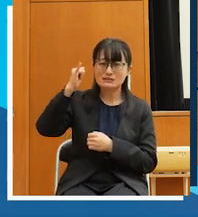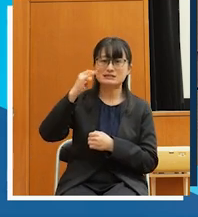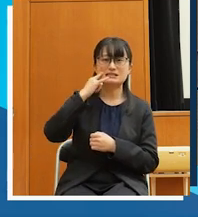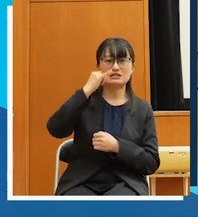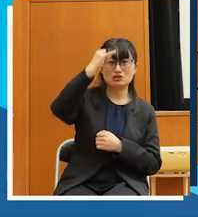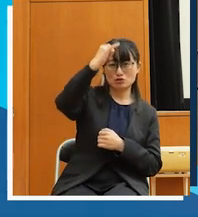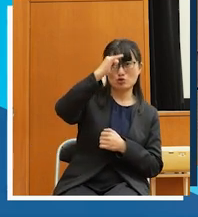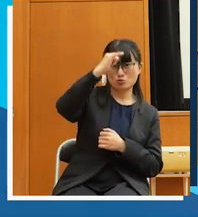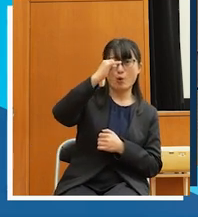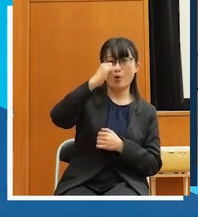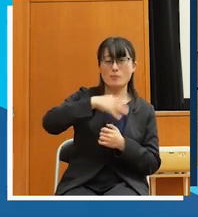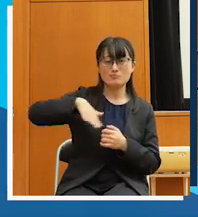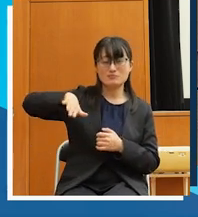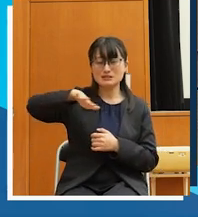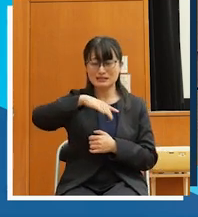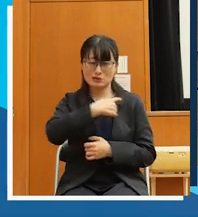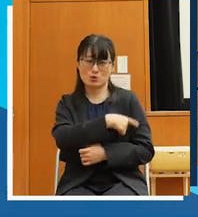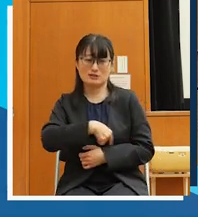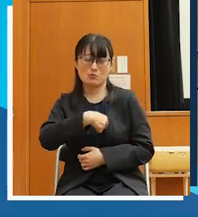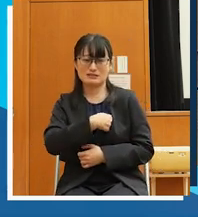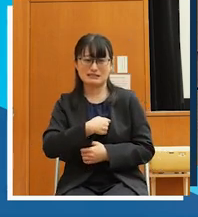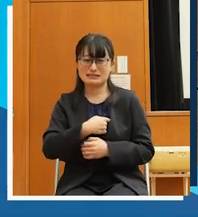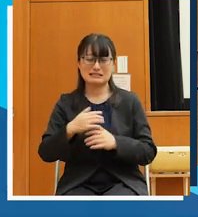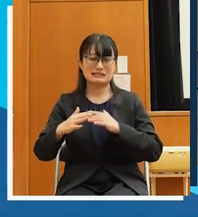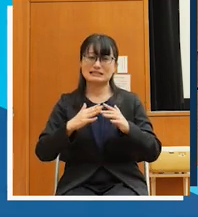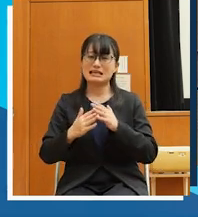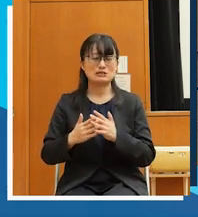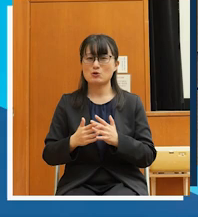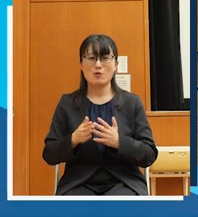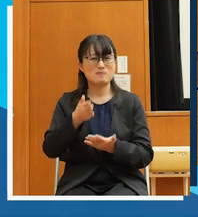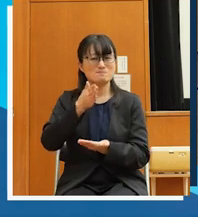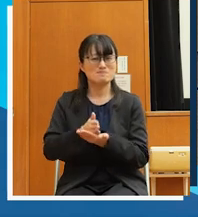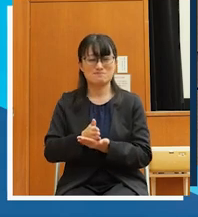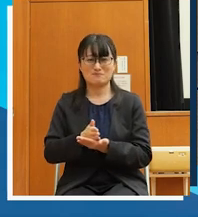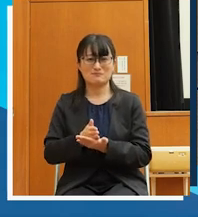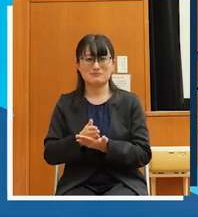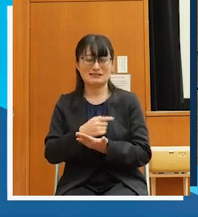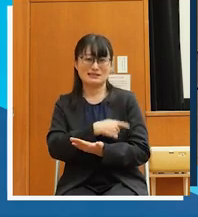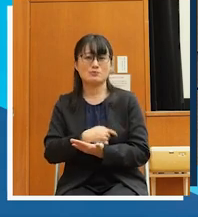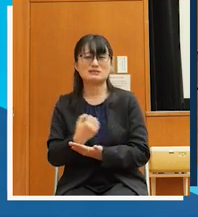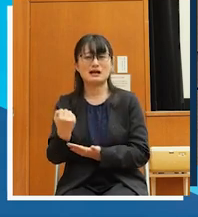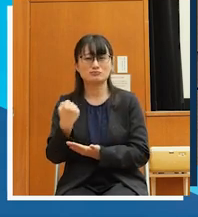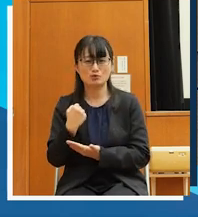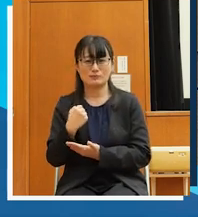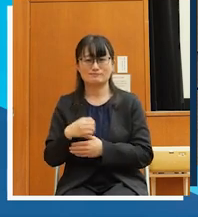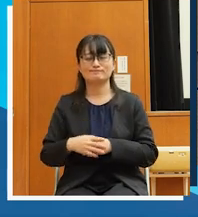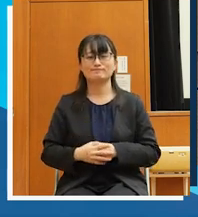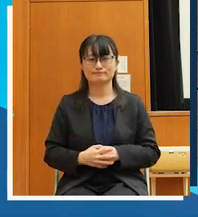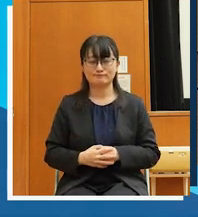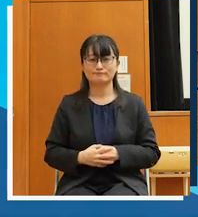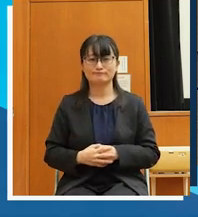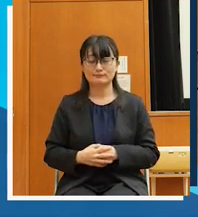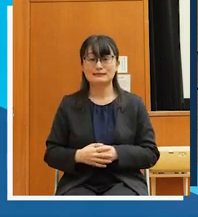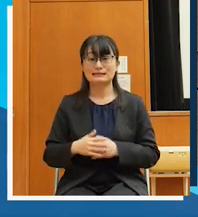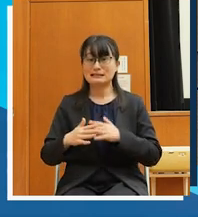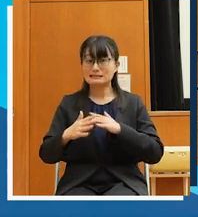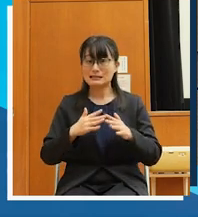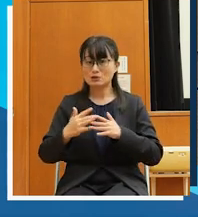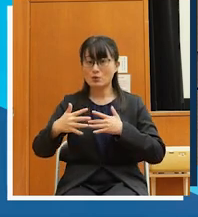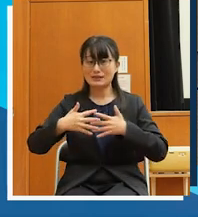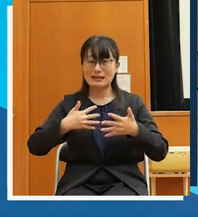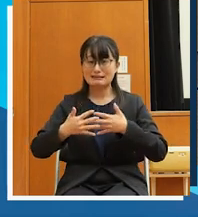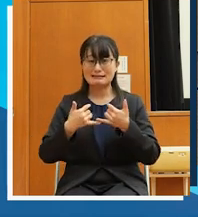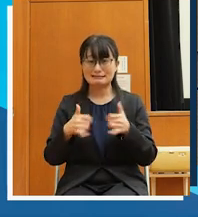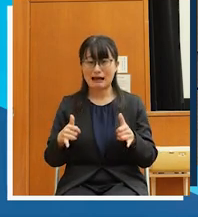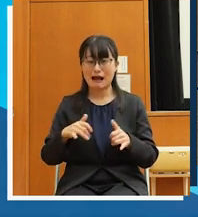て思うんですけどその機会がどんどん失われてったりとかその戦争体験者がも高齢化していて話してくれる方が少なくなってるの